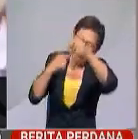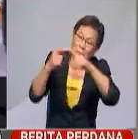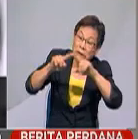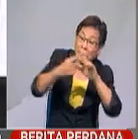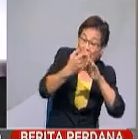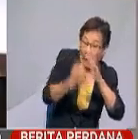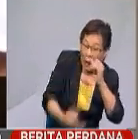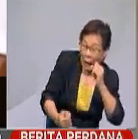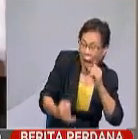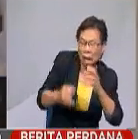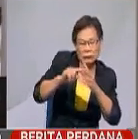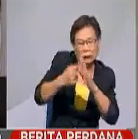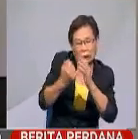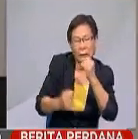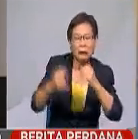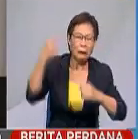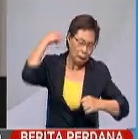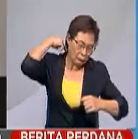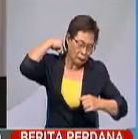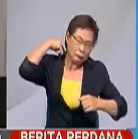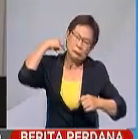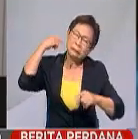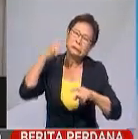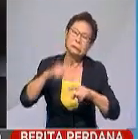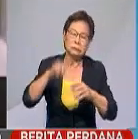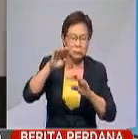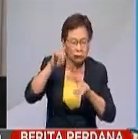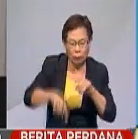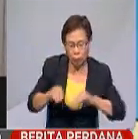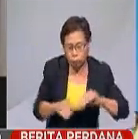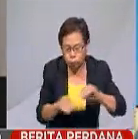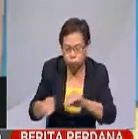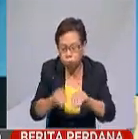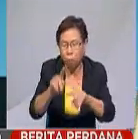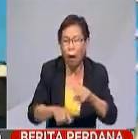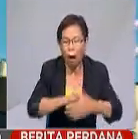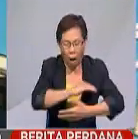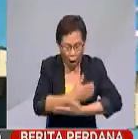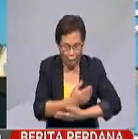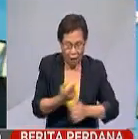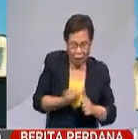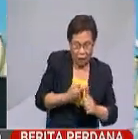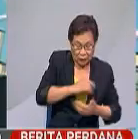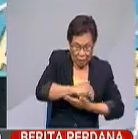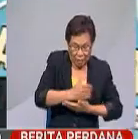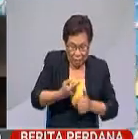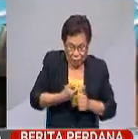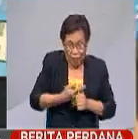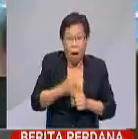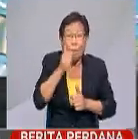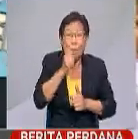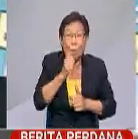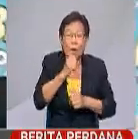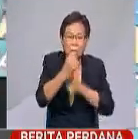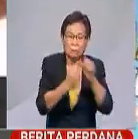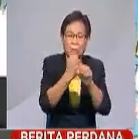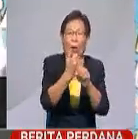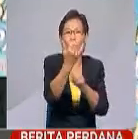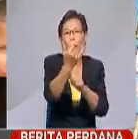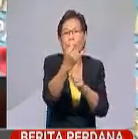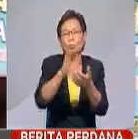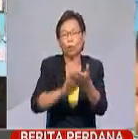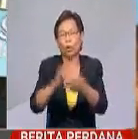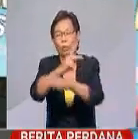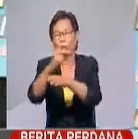menyebabkan pergerakan kanak-kanak comel ini terbatas. Selain Nur Amni, anak sulungnya Nur Farah Liana yang berada di tahun 6